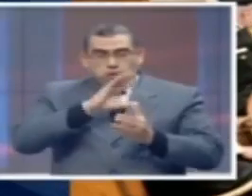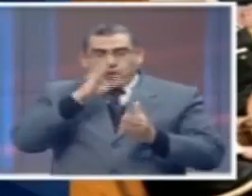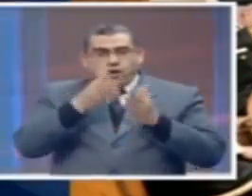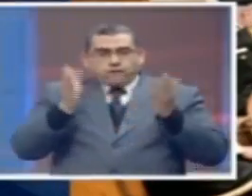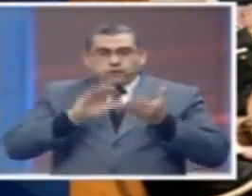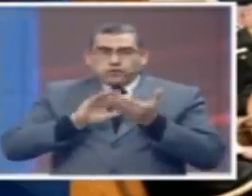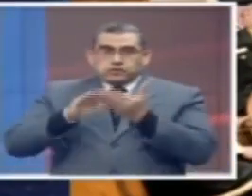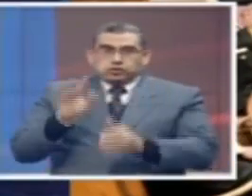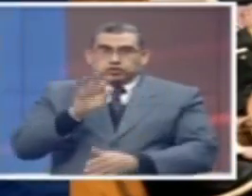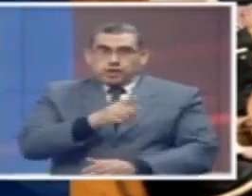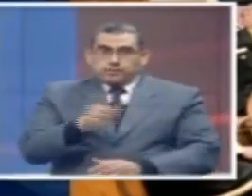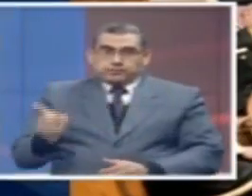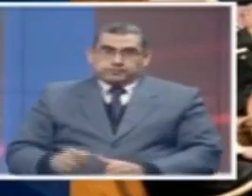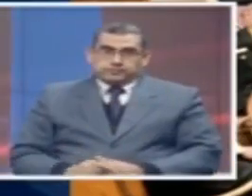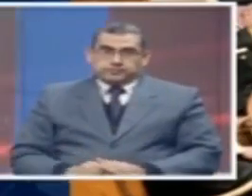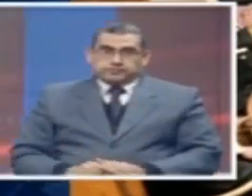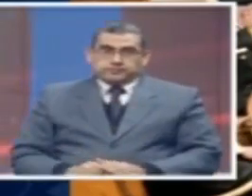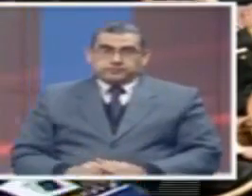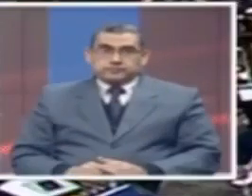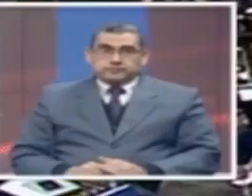أكبر قدر من الخدمات.